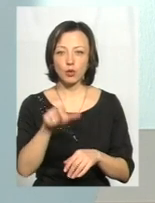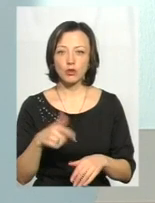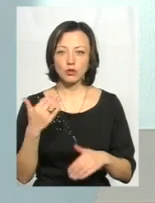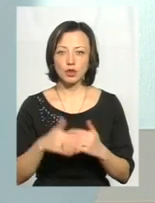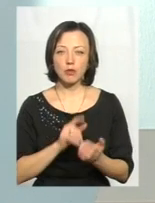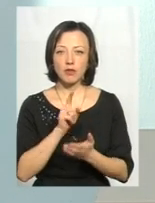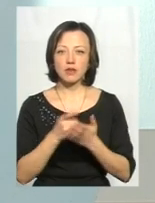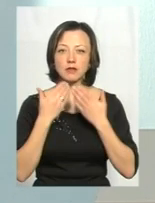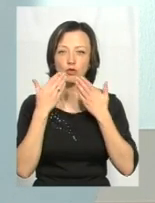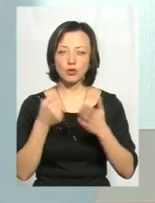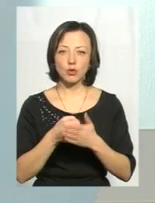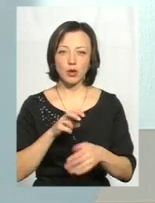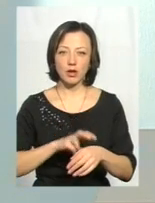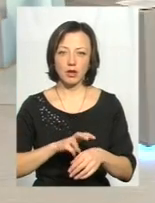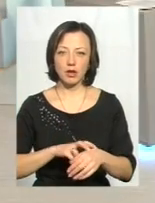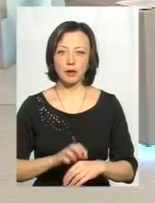повинна звернутися до лікаря.